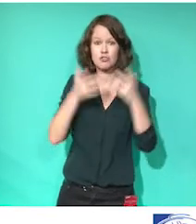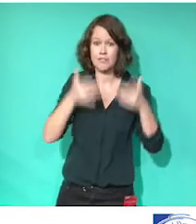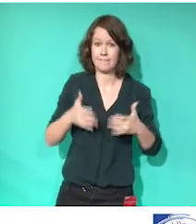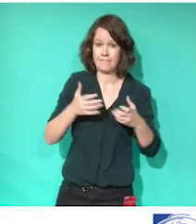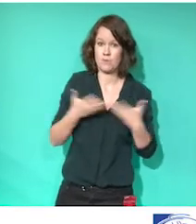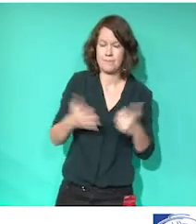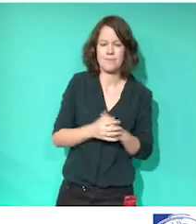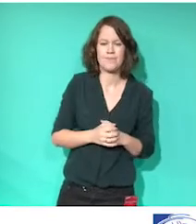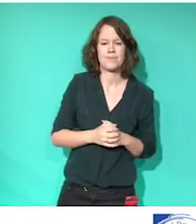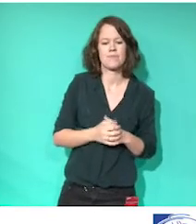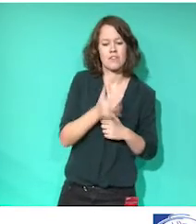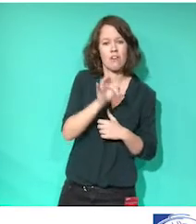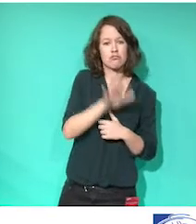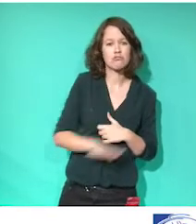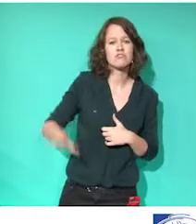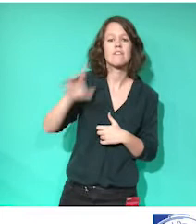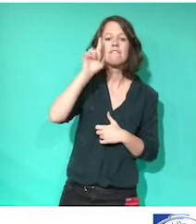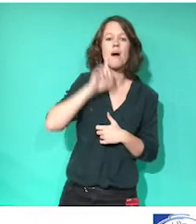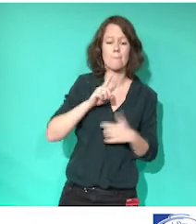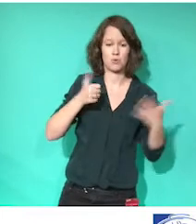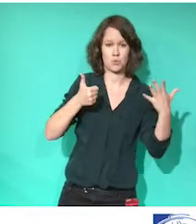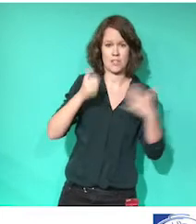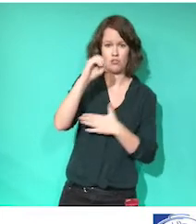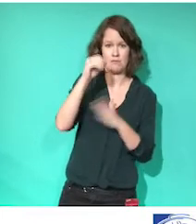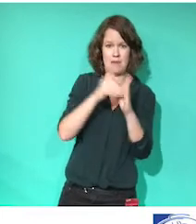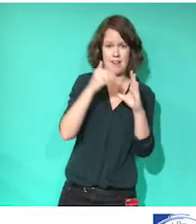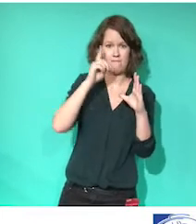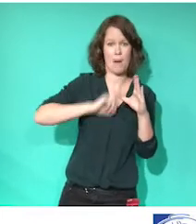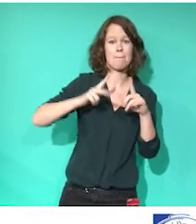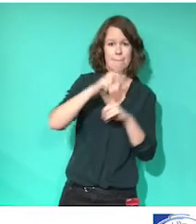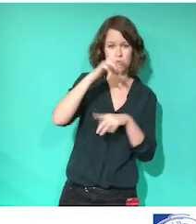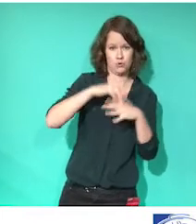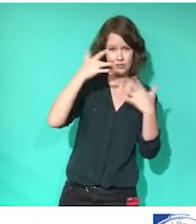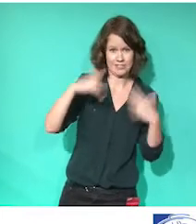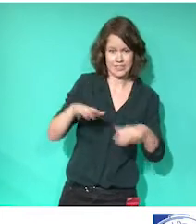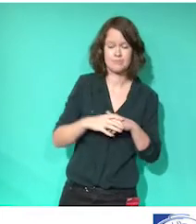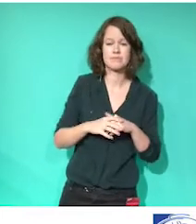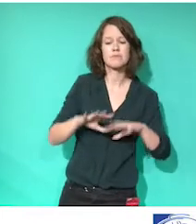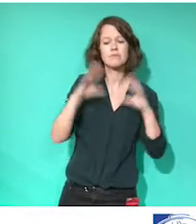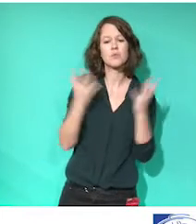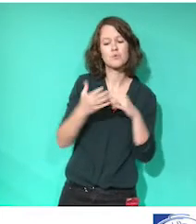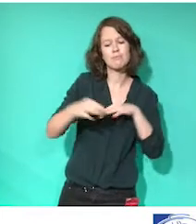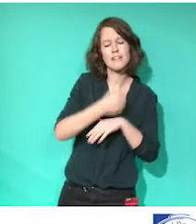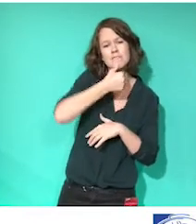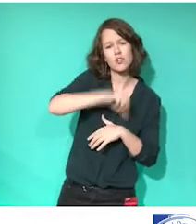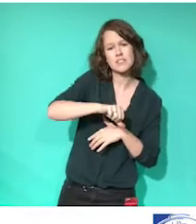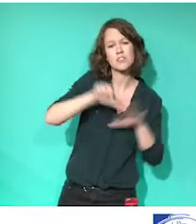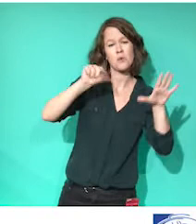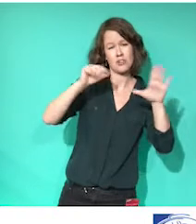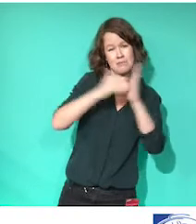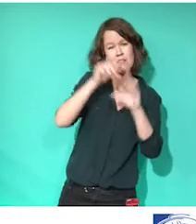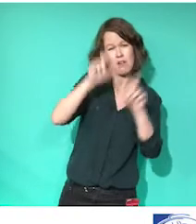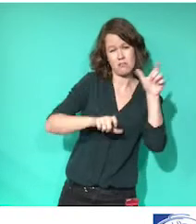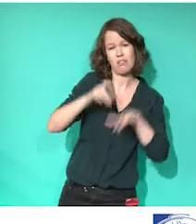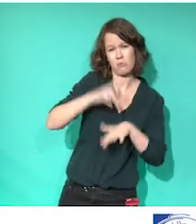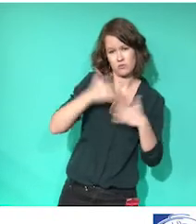violences. 60 000 femmes vivant en France sont excisées. Les mariages forcés concernent 70 000 jeunes femmes en France et une femme meurt